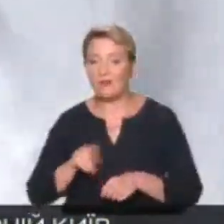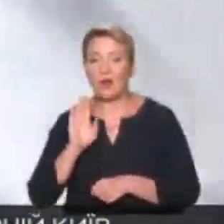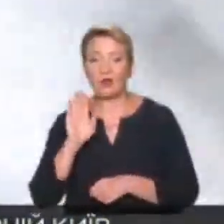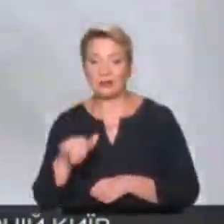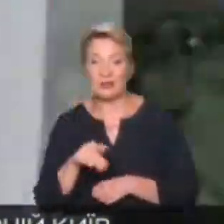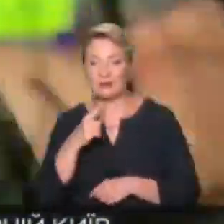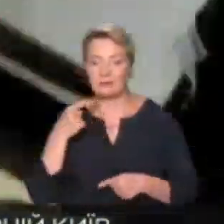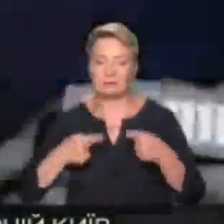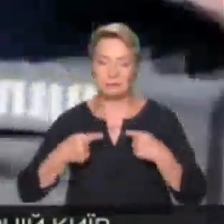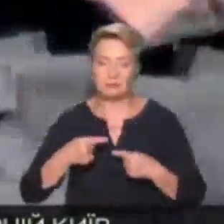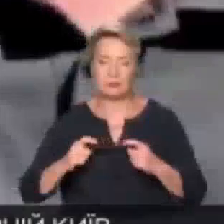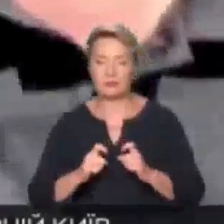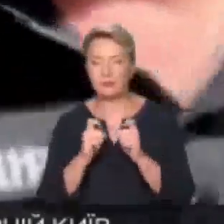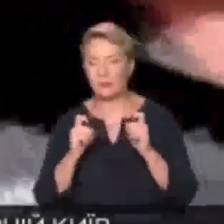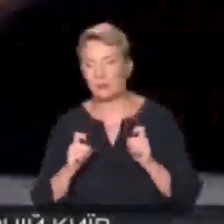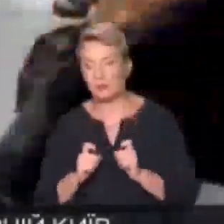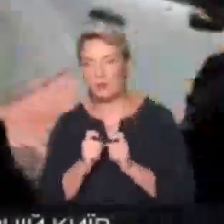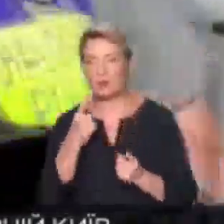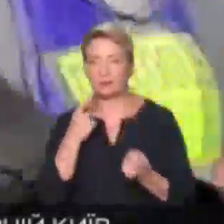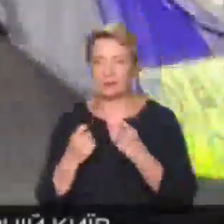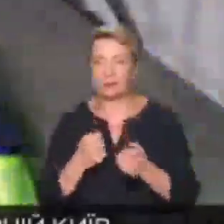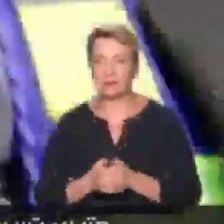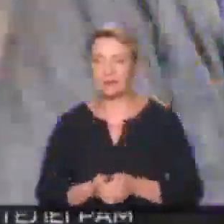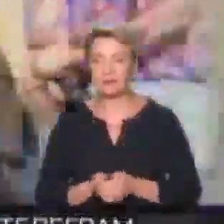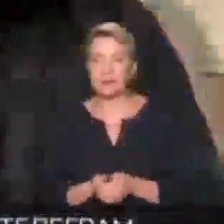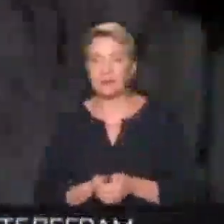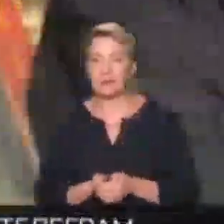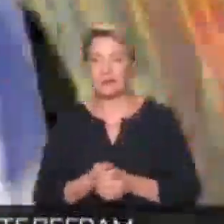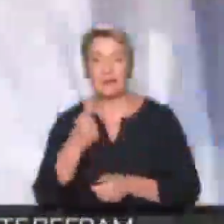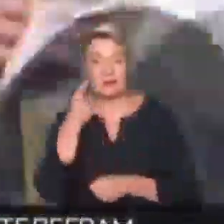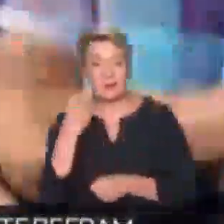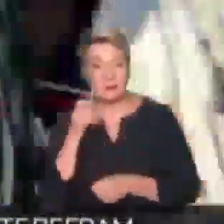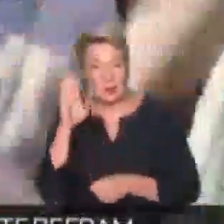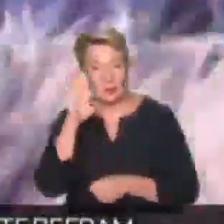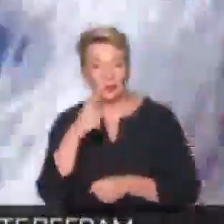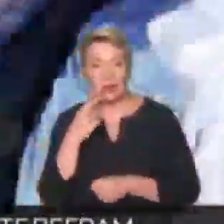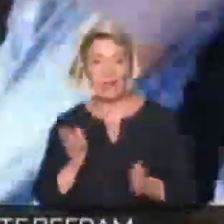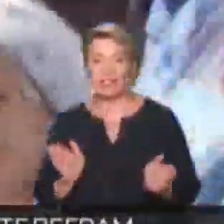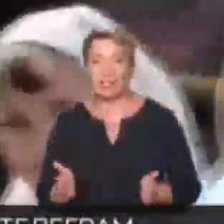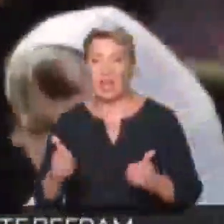Два шага назад.